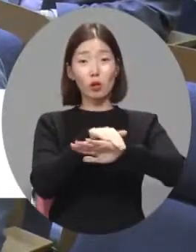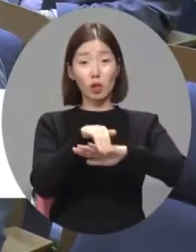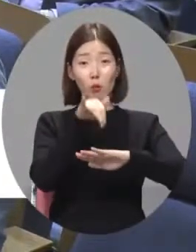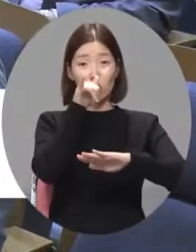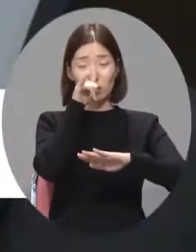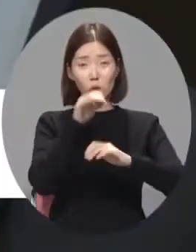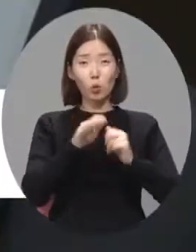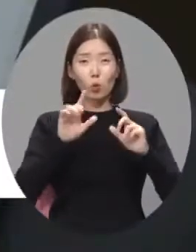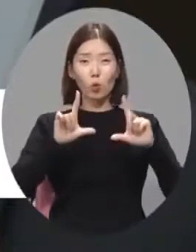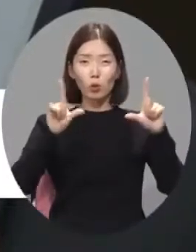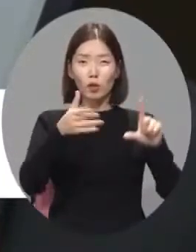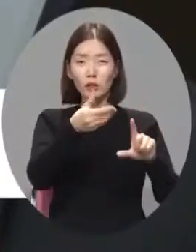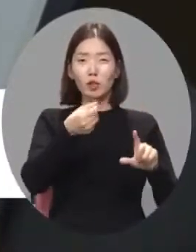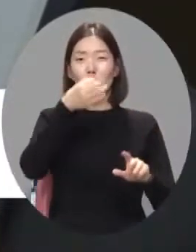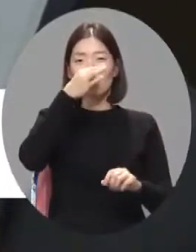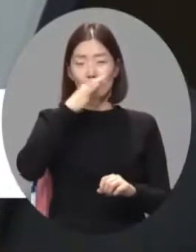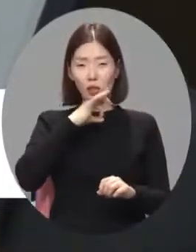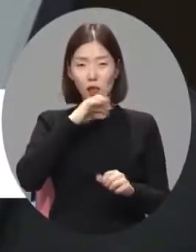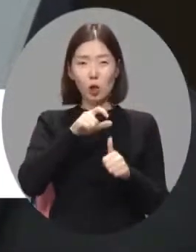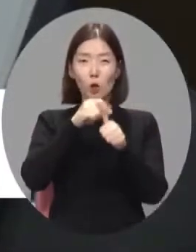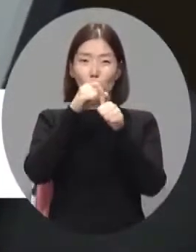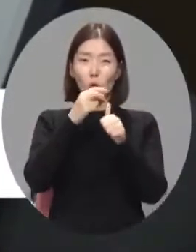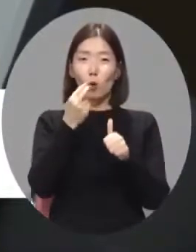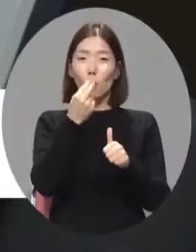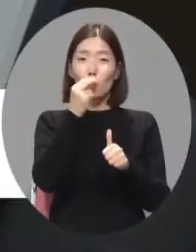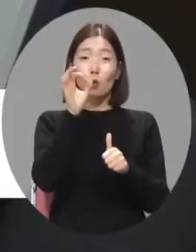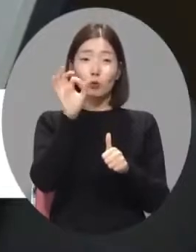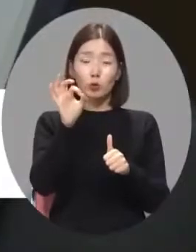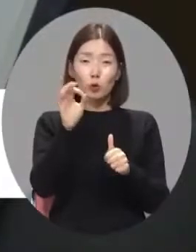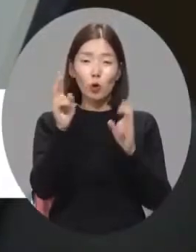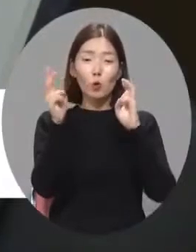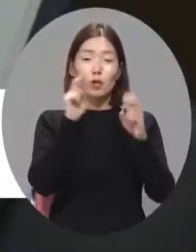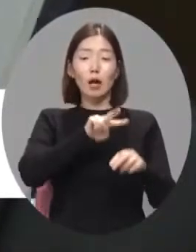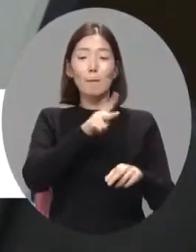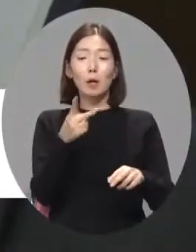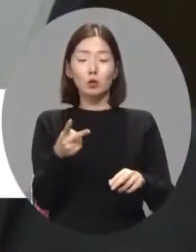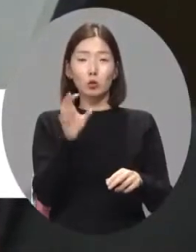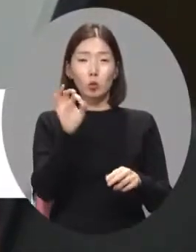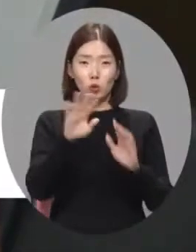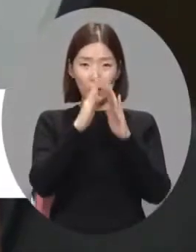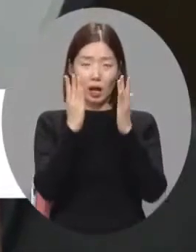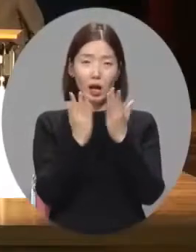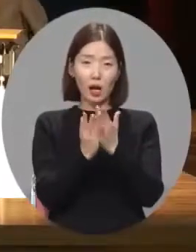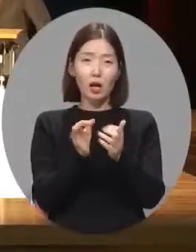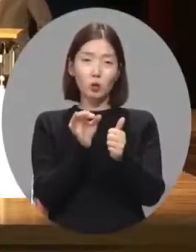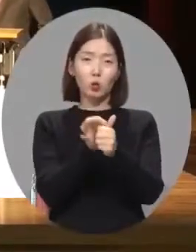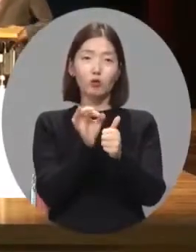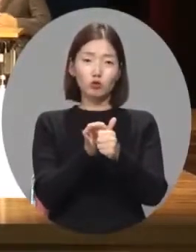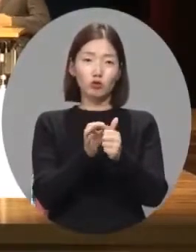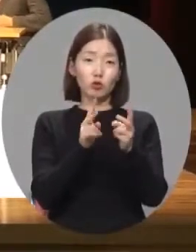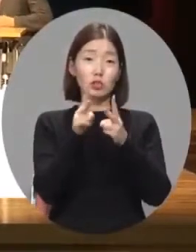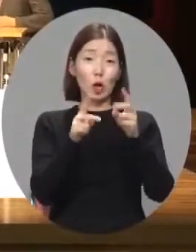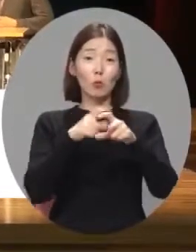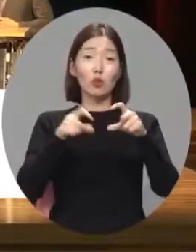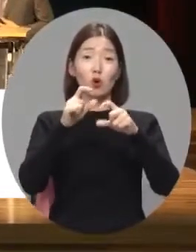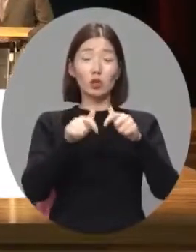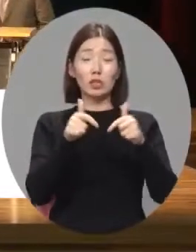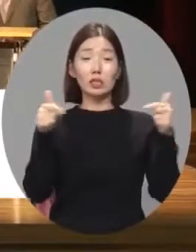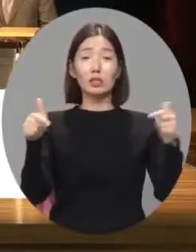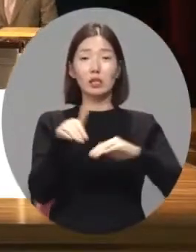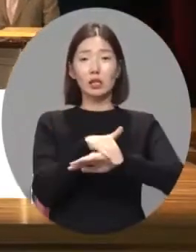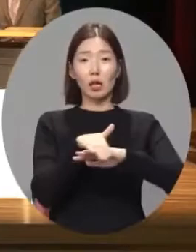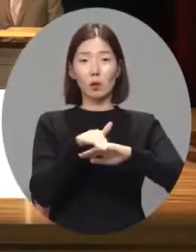우리는 대출이자 고용보험료 뿐만 아니라 업종변경 기운까지 지원하는 방향으로 사업을 확대할 계획이라고